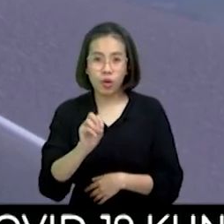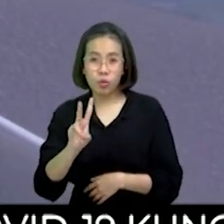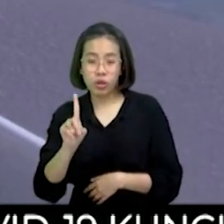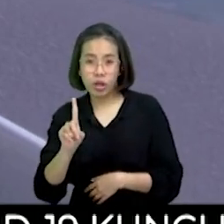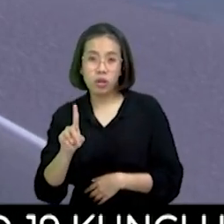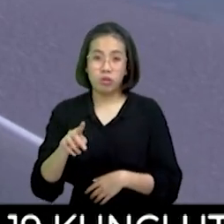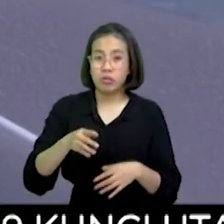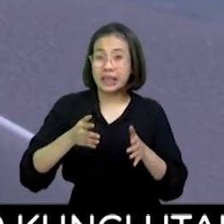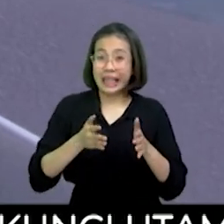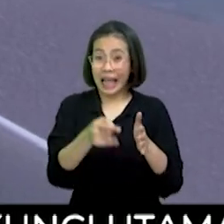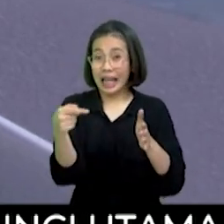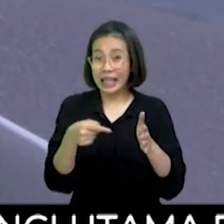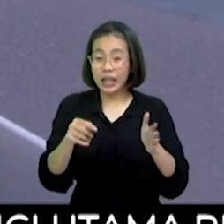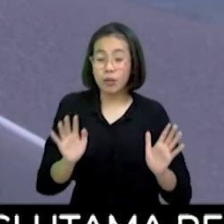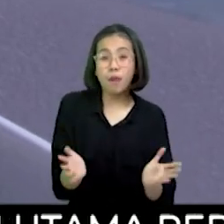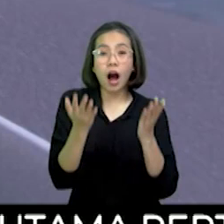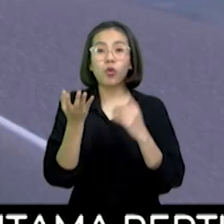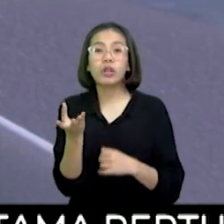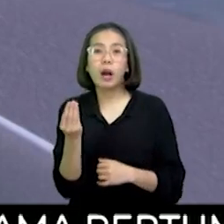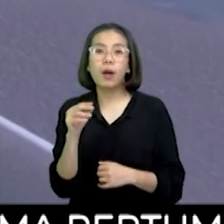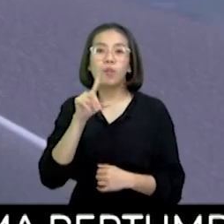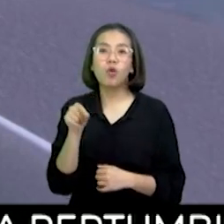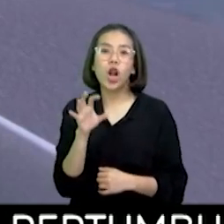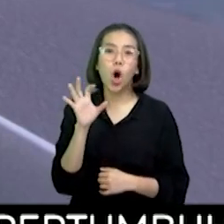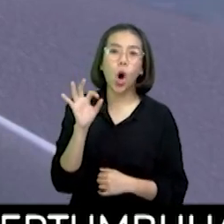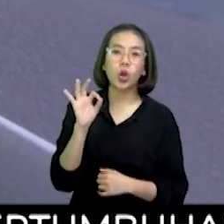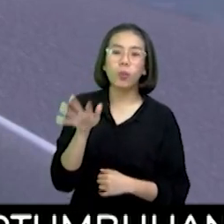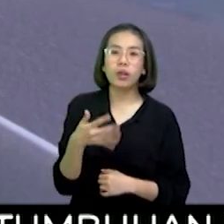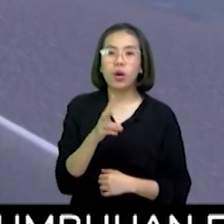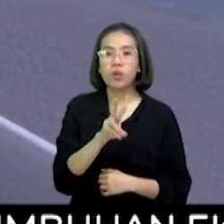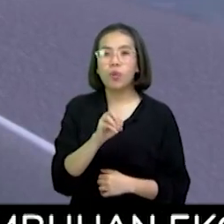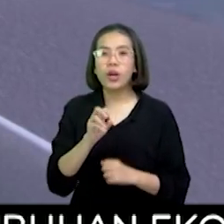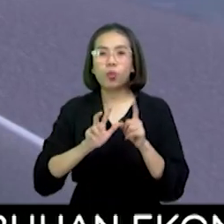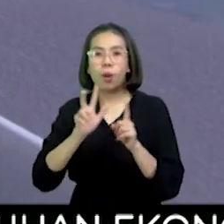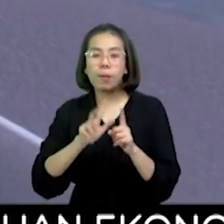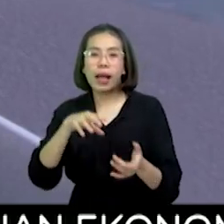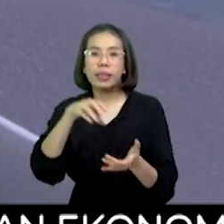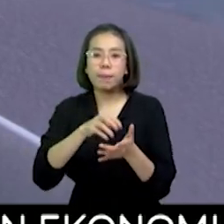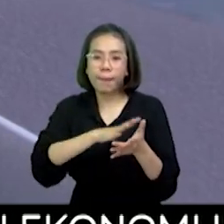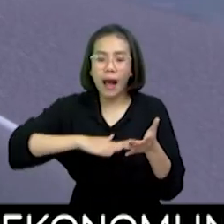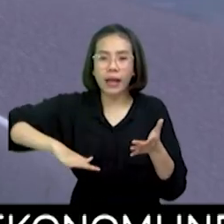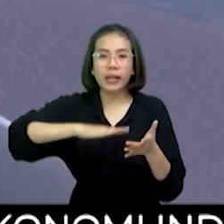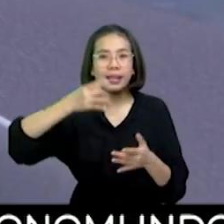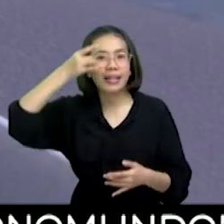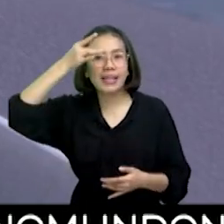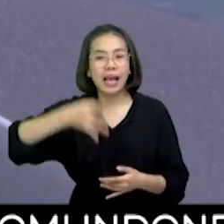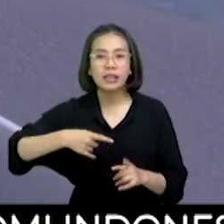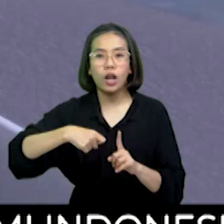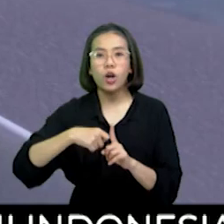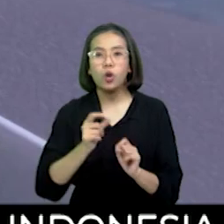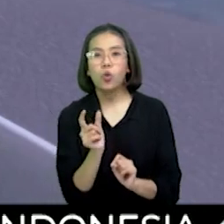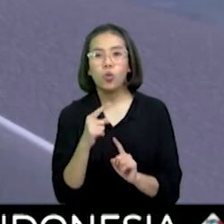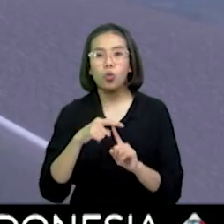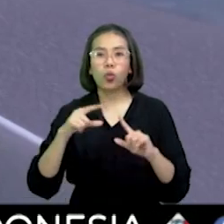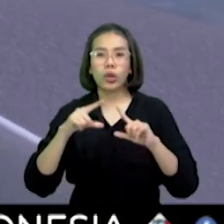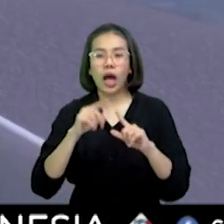dari Oktober 2018, bertempat di kawasan ekonomi khusus atau KEK, yakni di Desa Kuta, Lombok